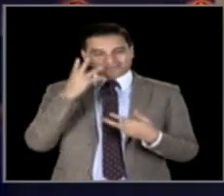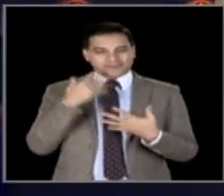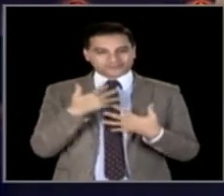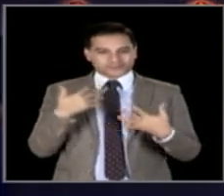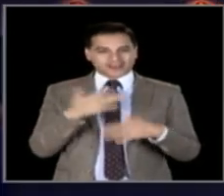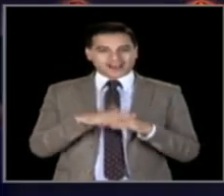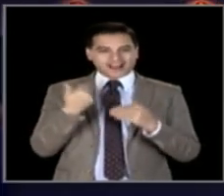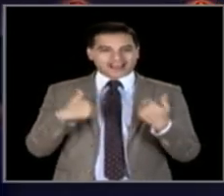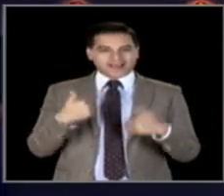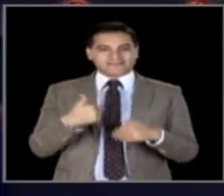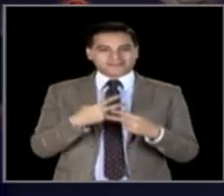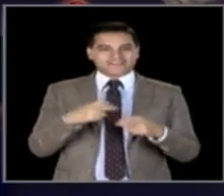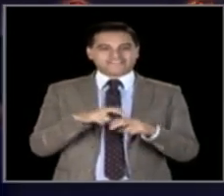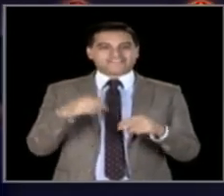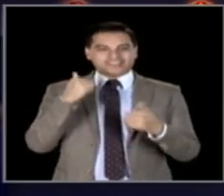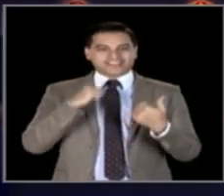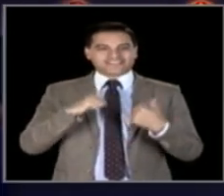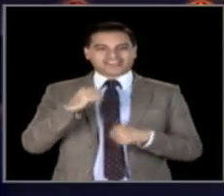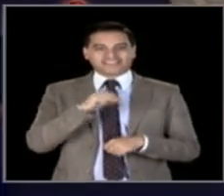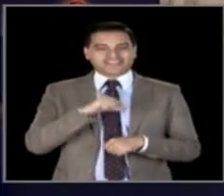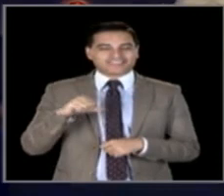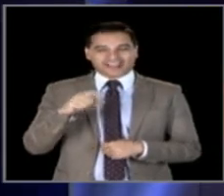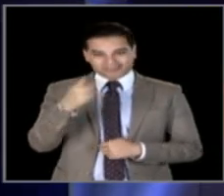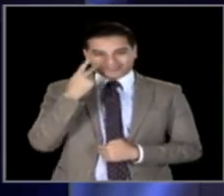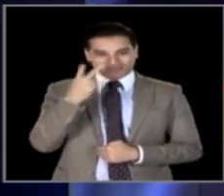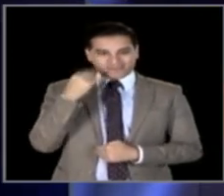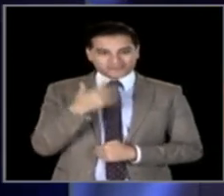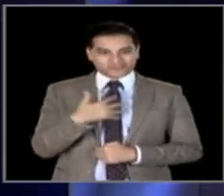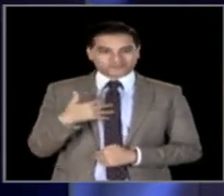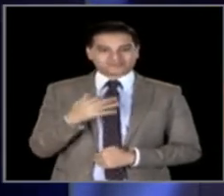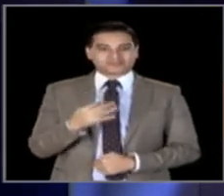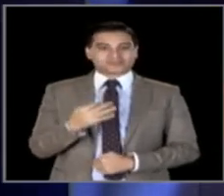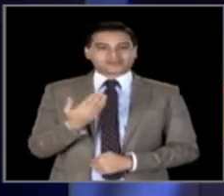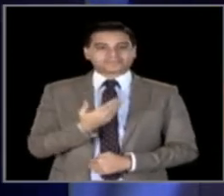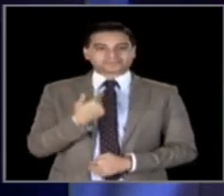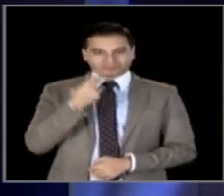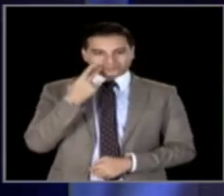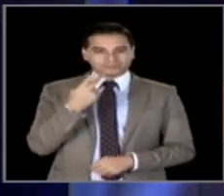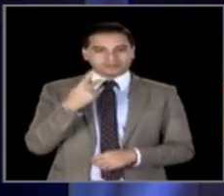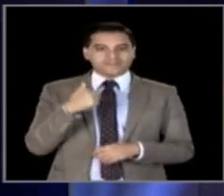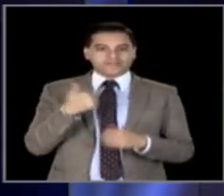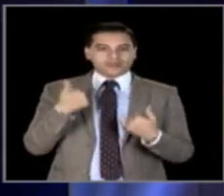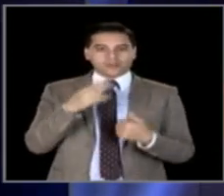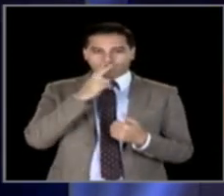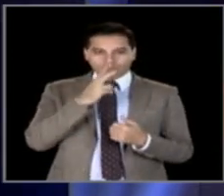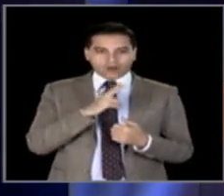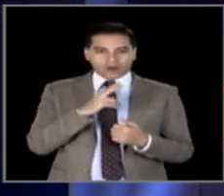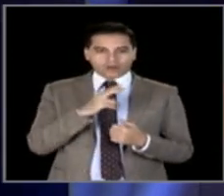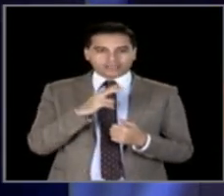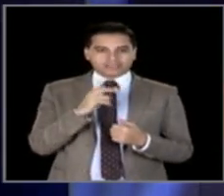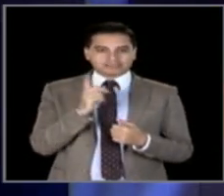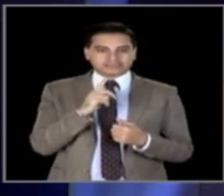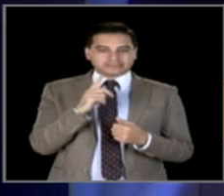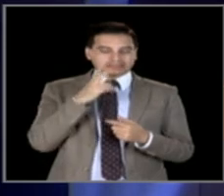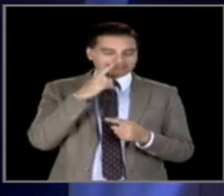بتستمتعي والناس عماله تفتح وتشرح وتشوف، وصح؟ يعني مثلا لما يكون في جرح او كده، يعني مش اللي هو لا